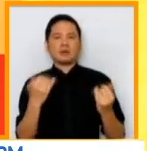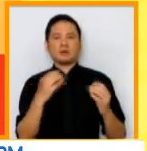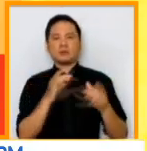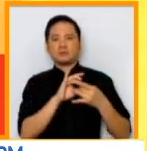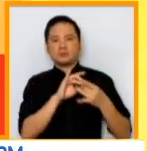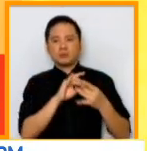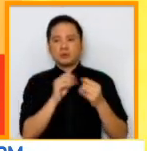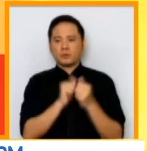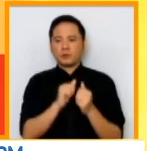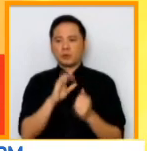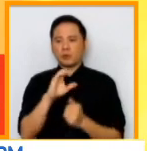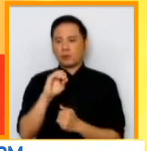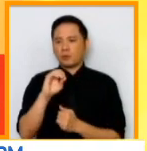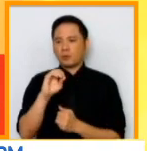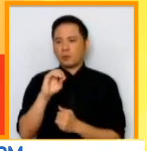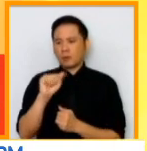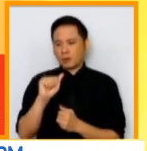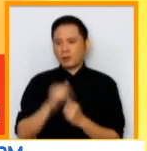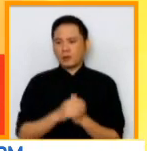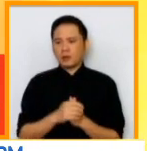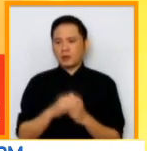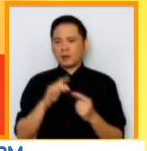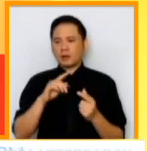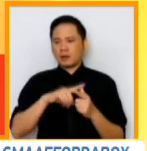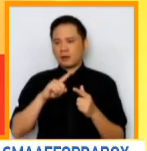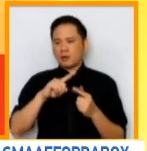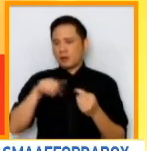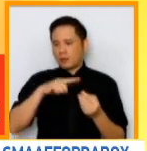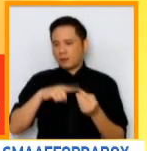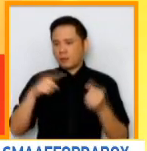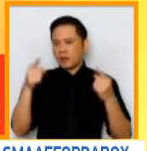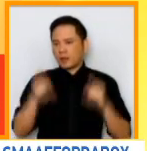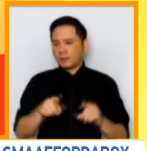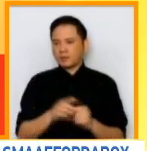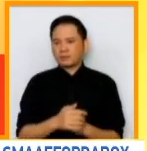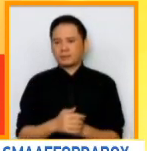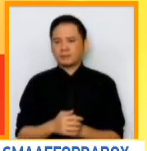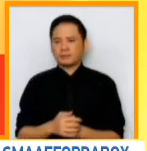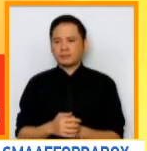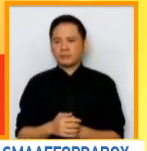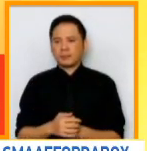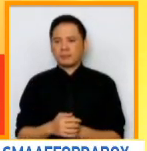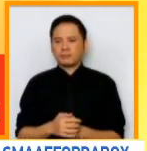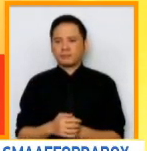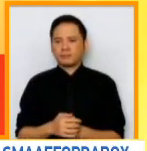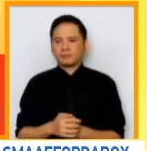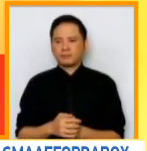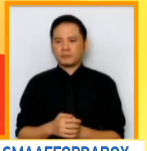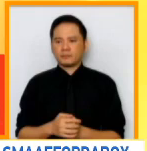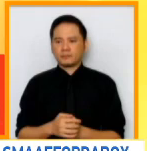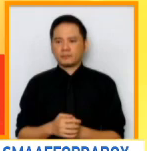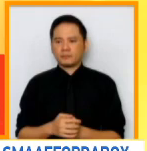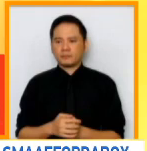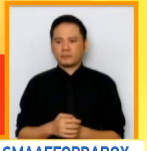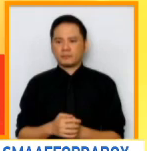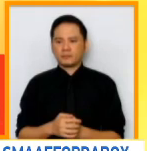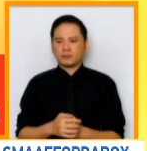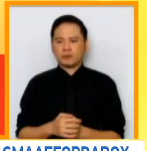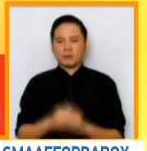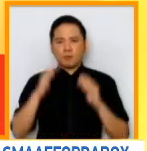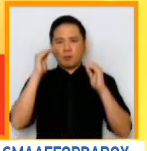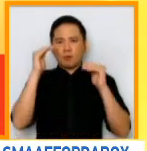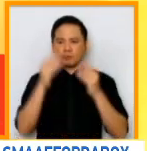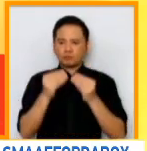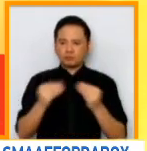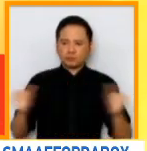COA about this matter para ma-reconcile na ito. Mm-mm. At matapos na ito, Connie, kasi kawawa rin yung